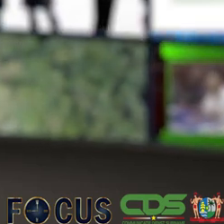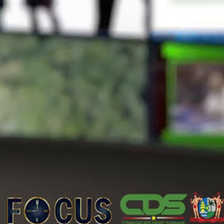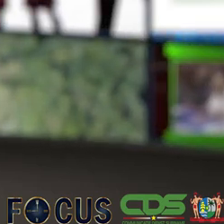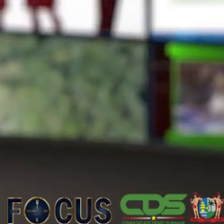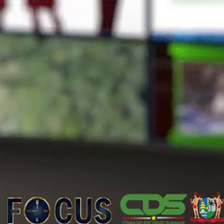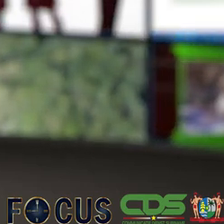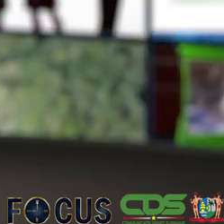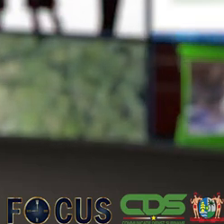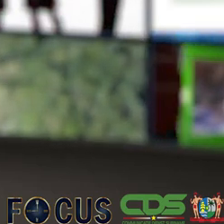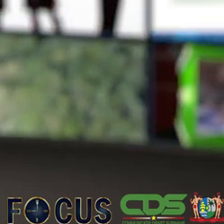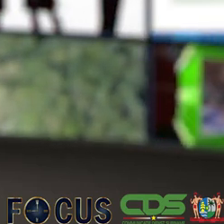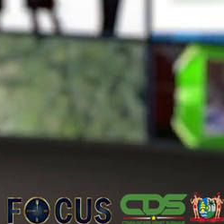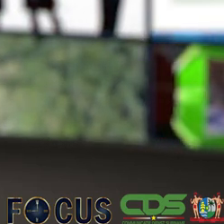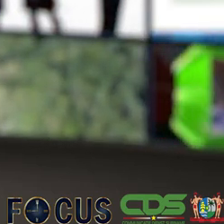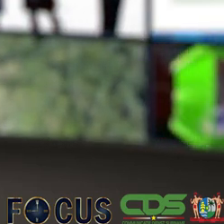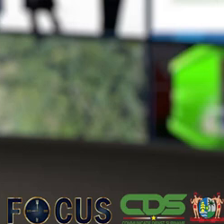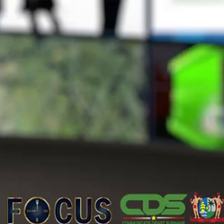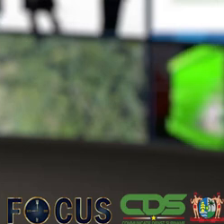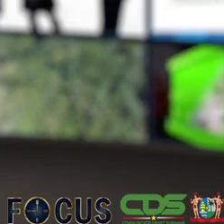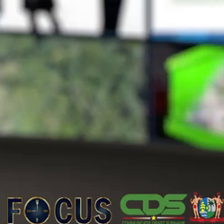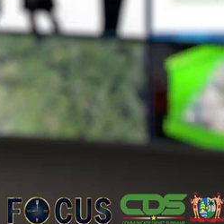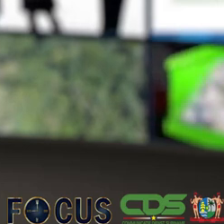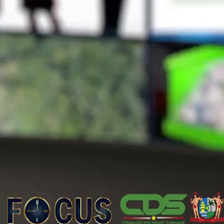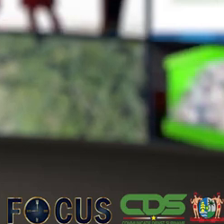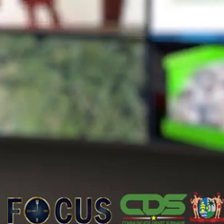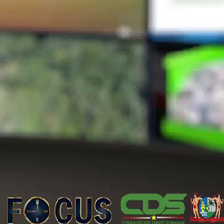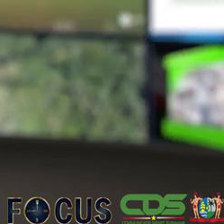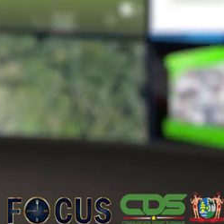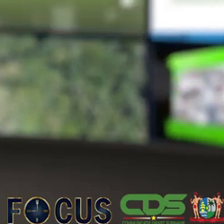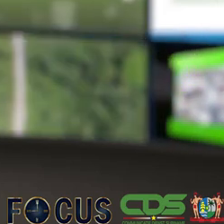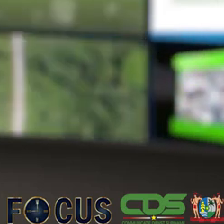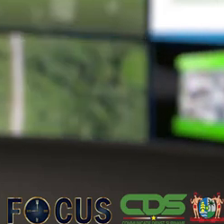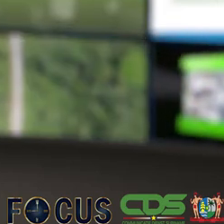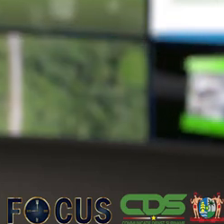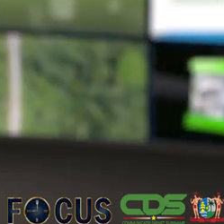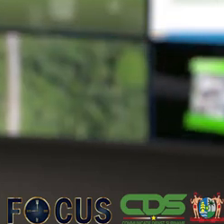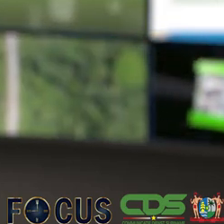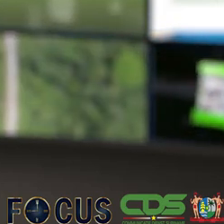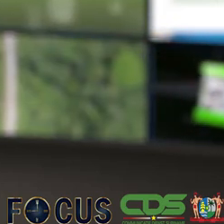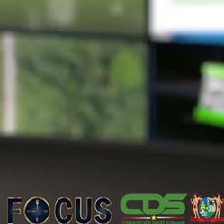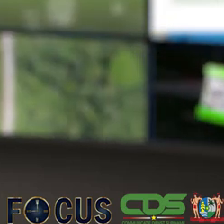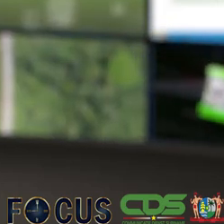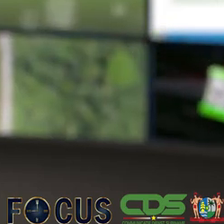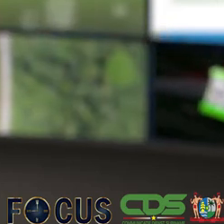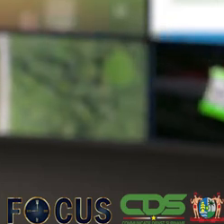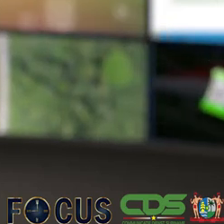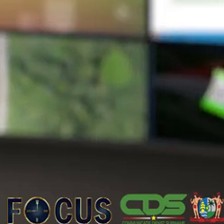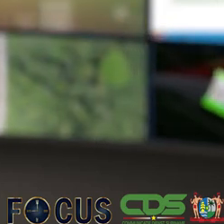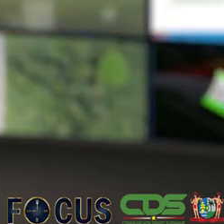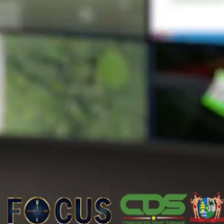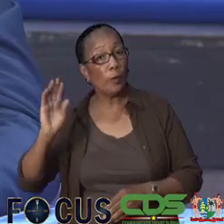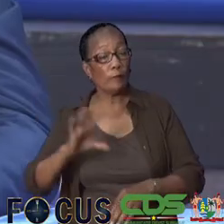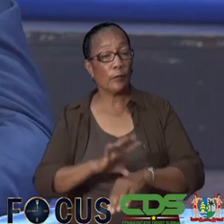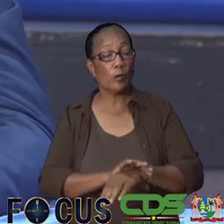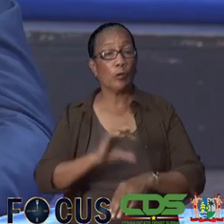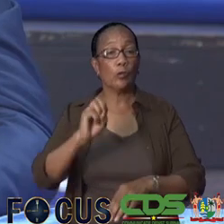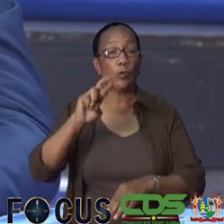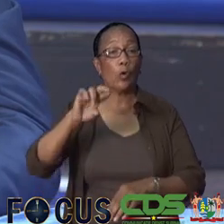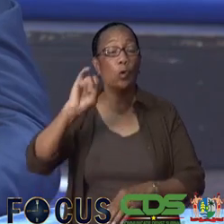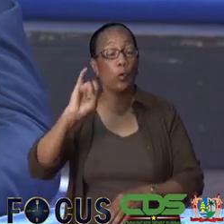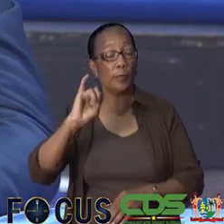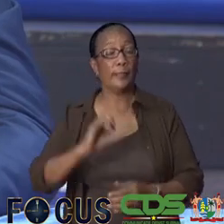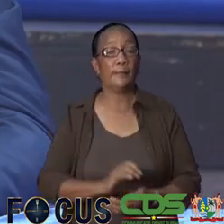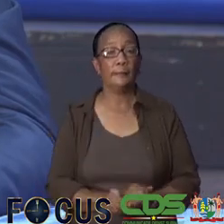Outbreak Management Team een persconferentie waarbij de volgende bijzonderheden werden gedeeld met de samenleving. De